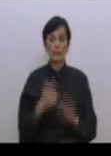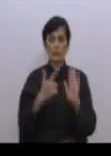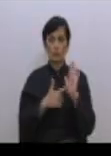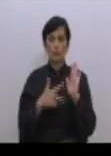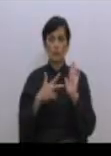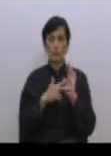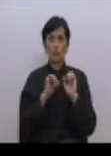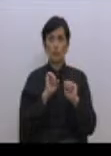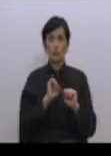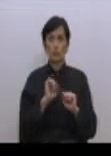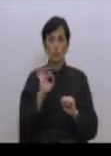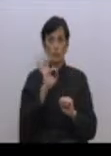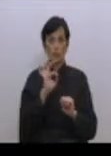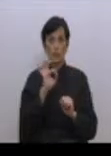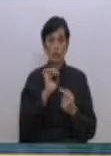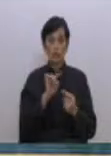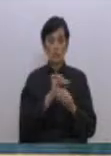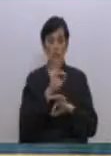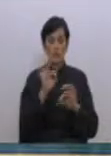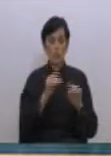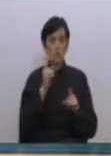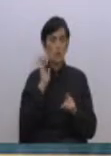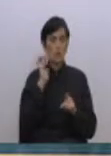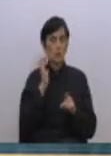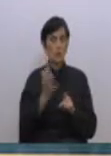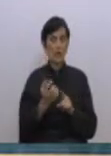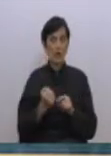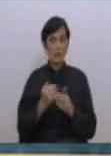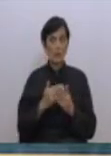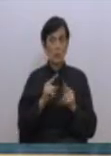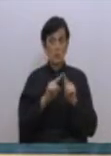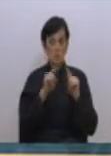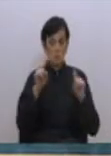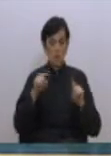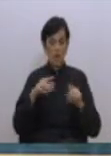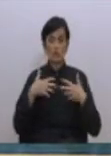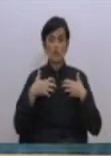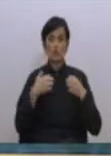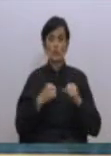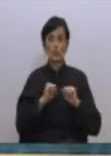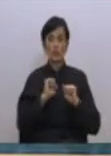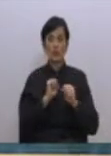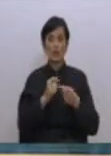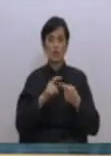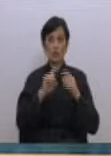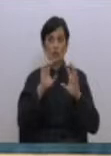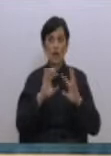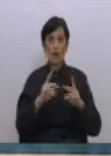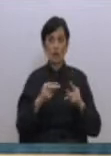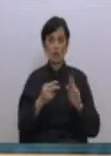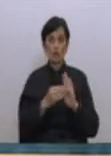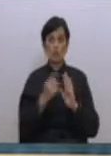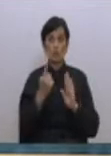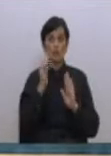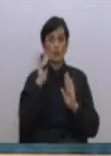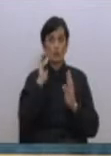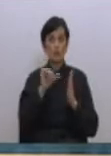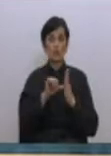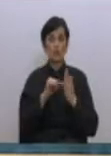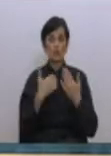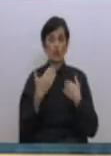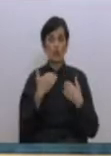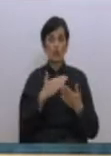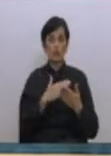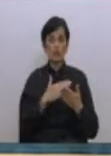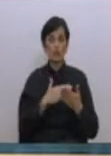Samoza Tramedi Mohre, nu-l țin alegi, proiect privilegiu mosmenit, mi-e bine. Am o epagă ce jam telubis, dați ce s-au canuit sluba, pirueli mosmei, tot ce atât Kenčiska